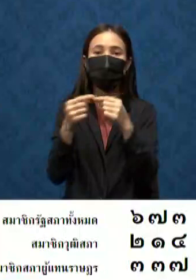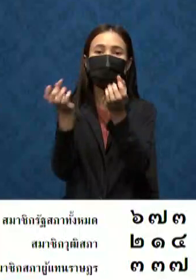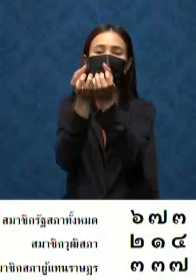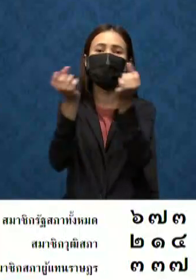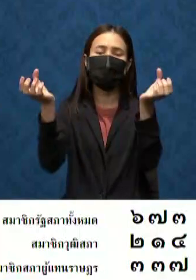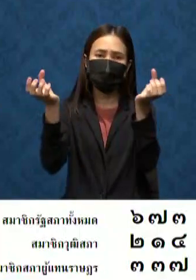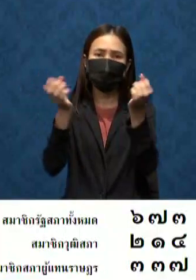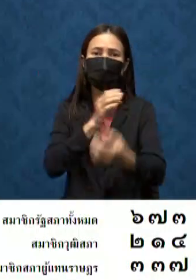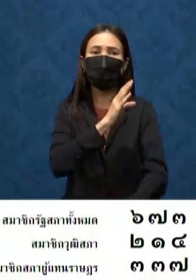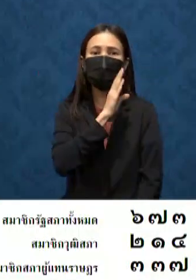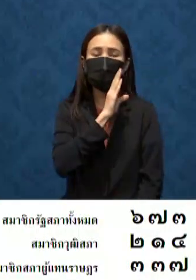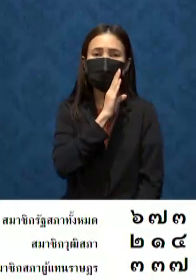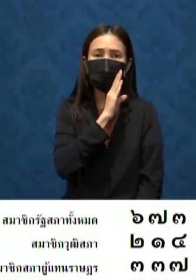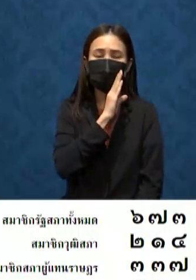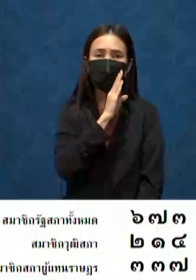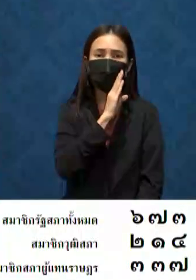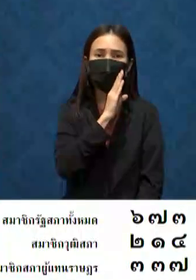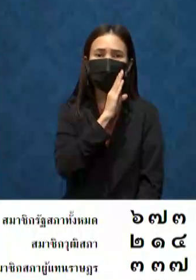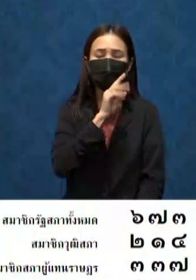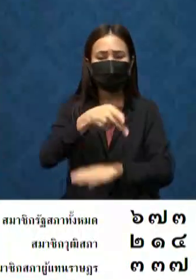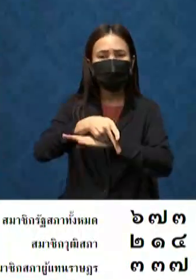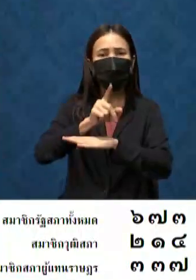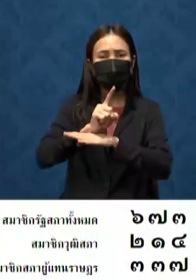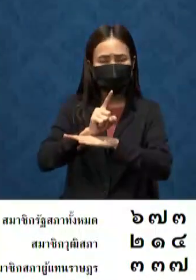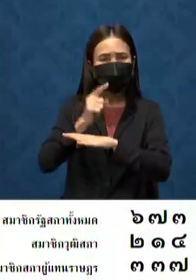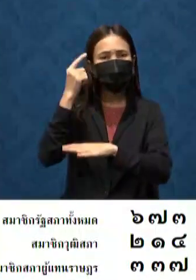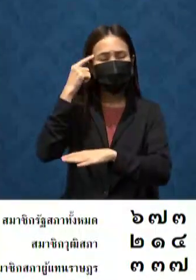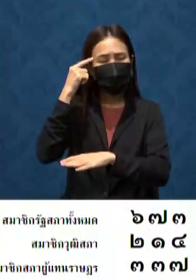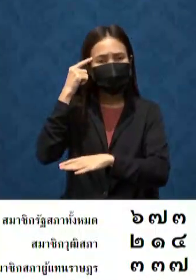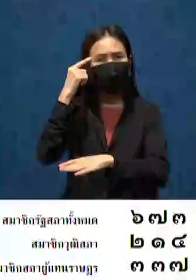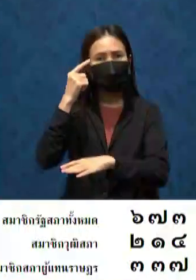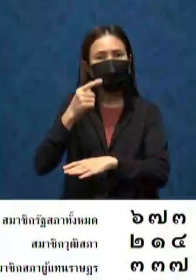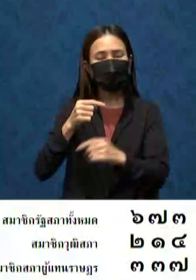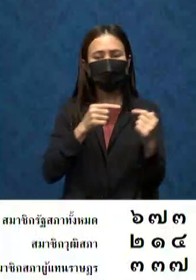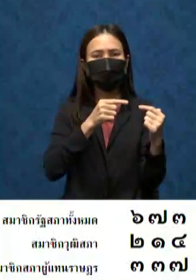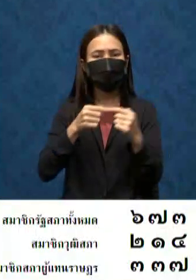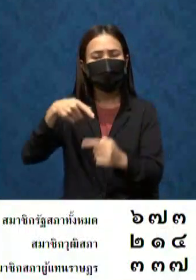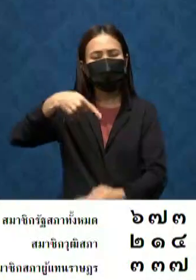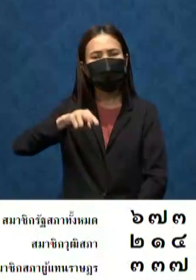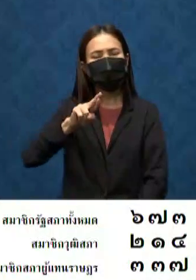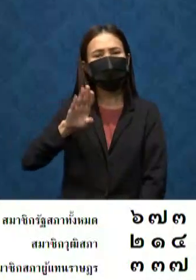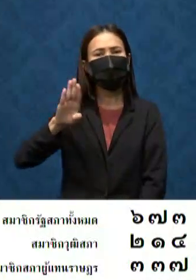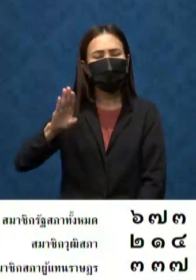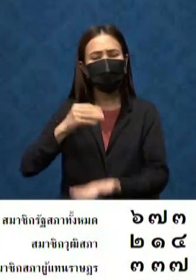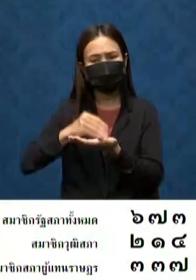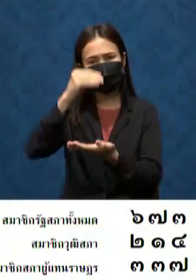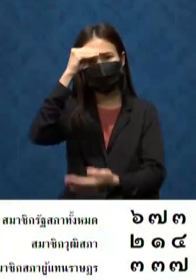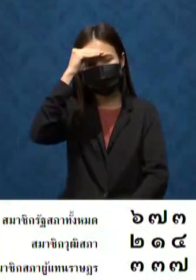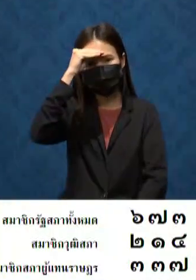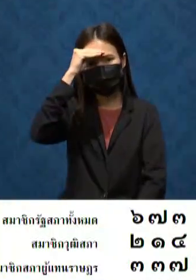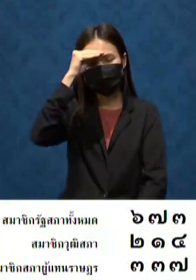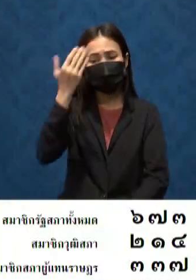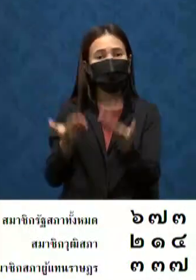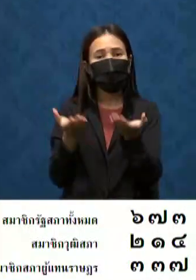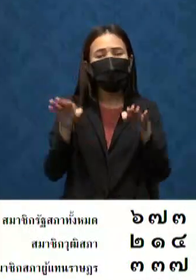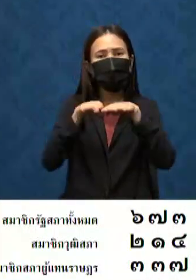ถ้าท่านพิเศษใช่มั้ยประธานกรุณจะมานำพิธีสารเข้าแล้วต่อด้วยร่างวิญญาณการศึกษาผมก็ไม่ติดใจครับต่อด้วย